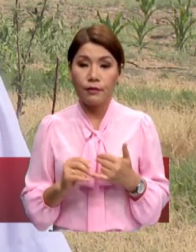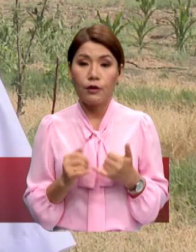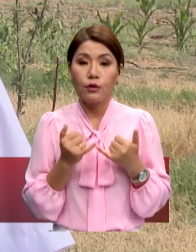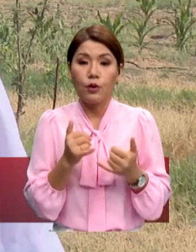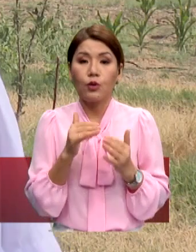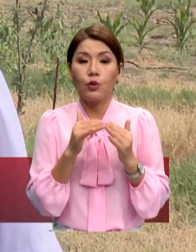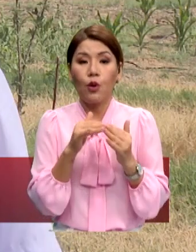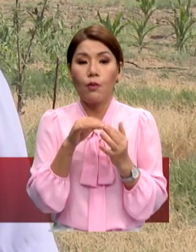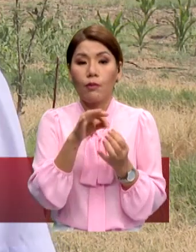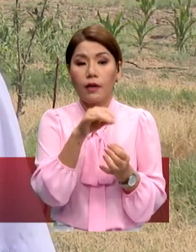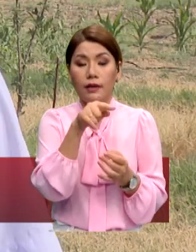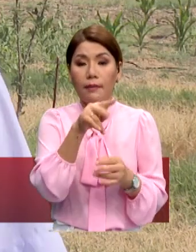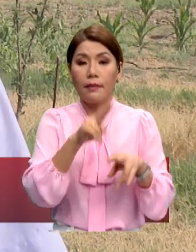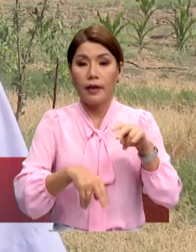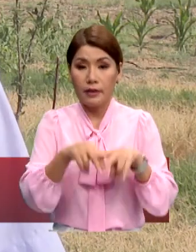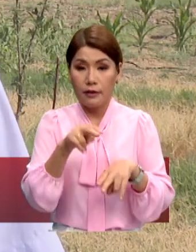доме уже построили все